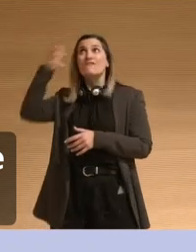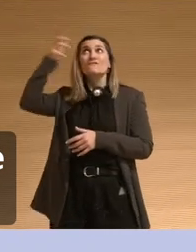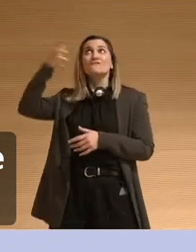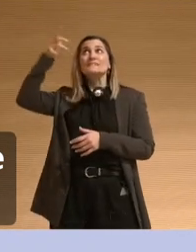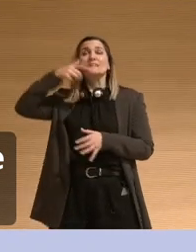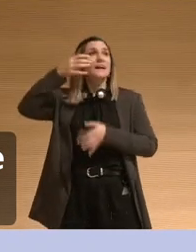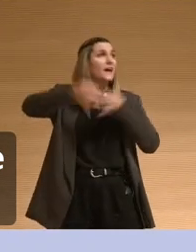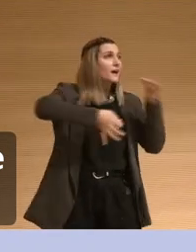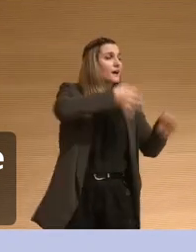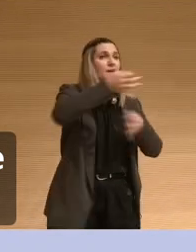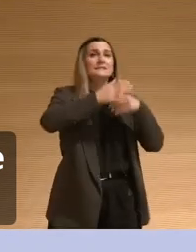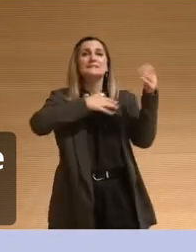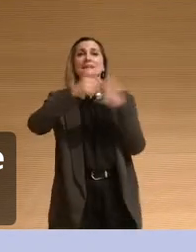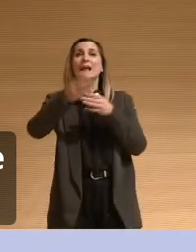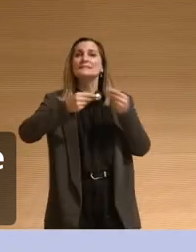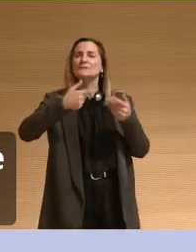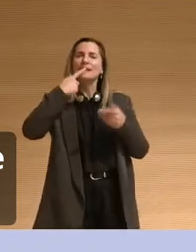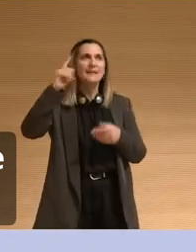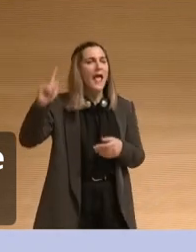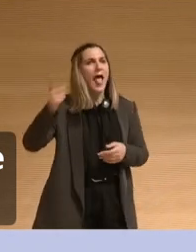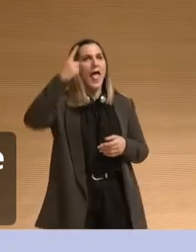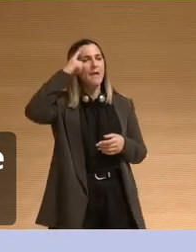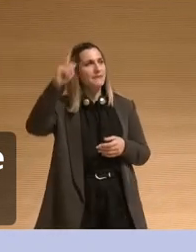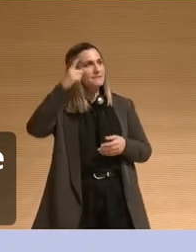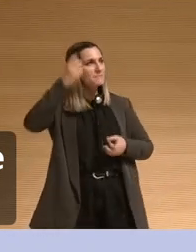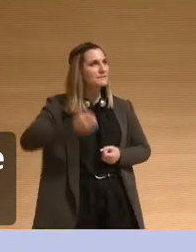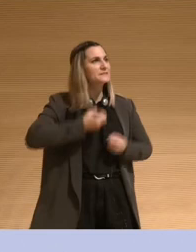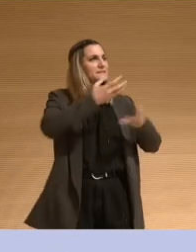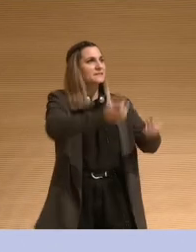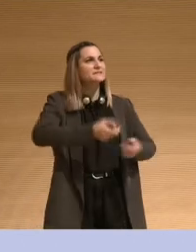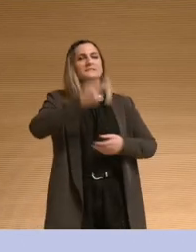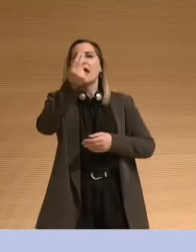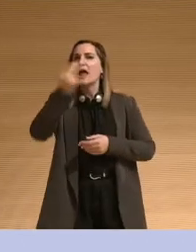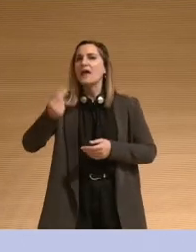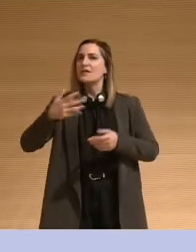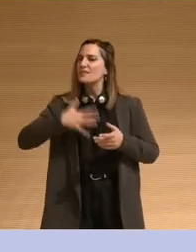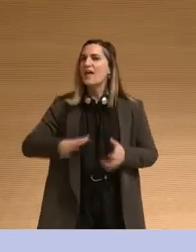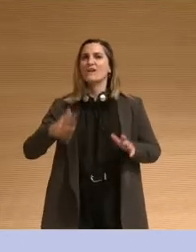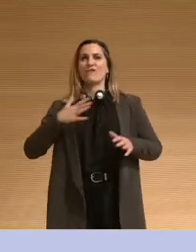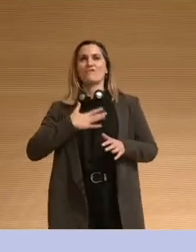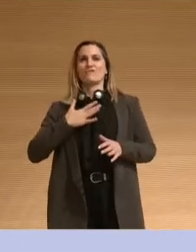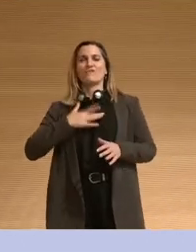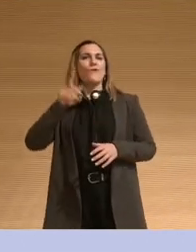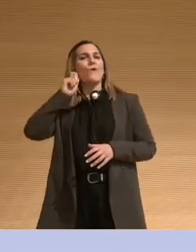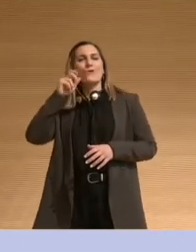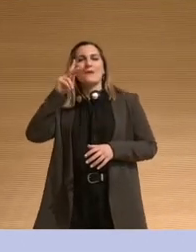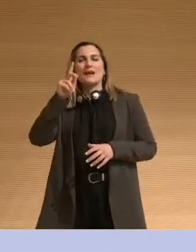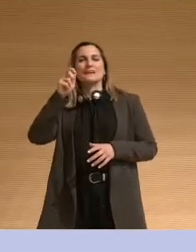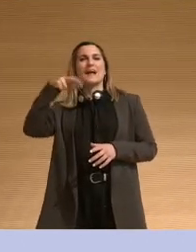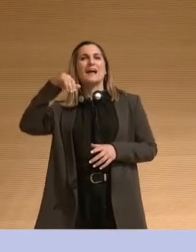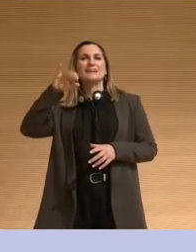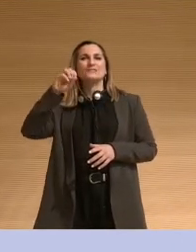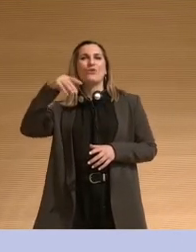σειρά τους τι μπορούν να κάνουν και πώς μπορούν να τα μεταφράσουν σε έργα. Αυτό ήθελε η Καλλιόπη, προσθέτοντας